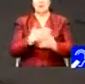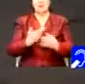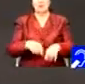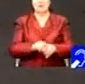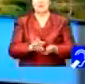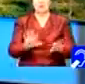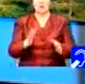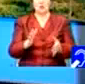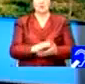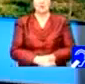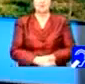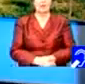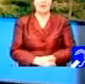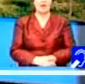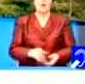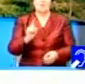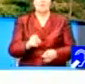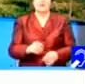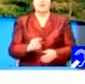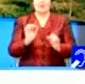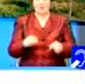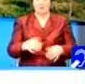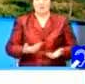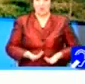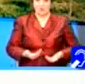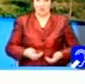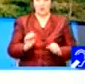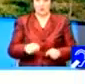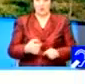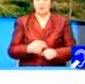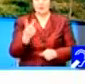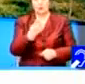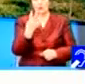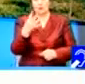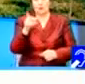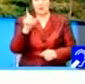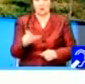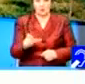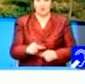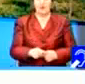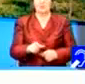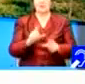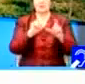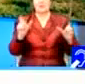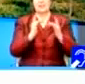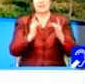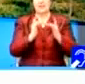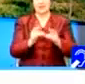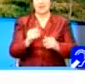cauză. O șansă la o viață mai bună pentru 24 de persoane, foste rezidente ale